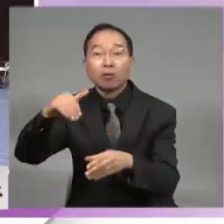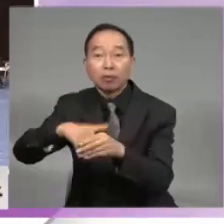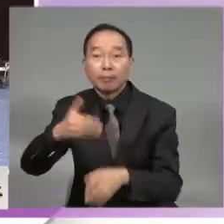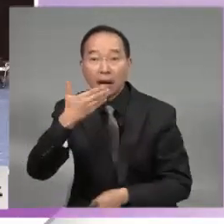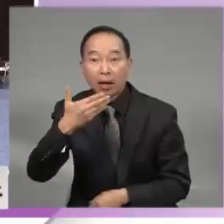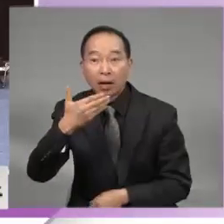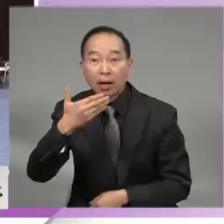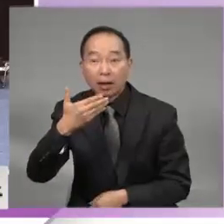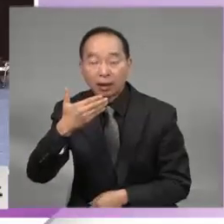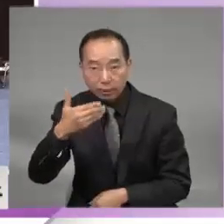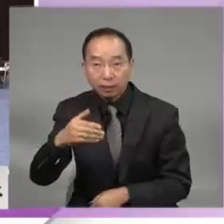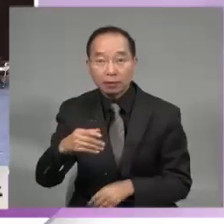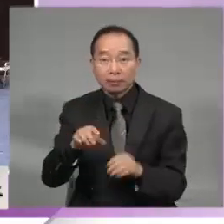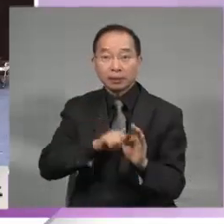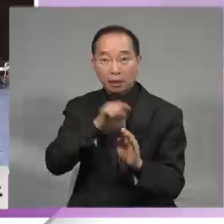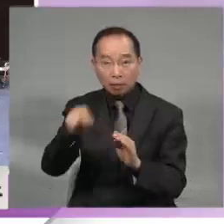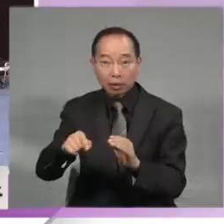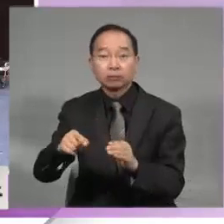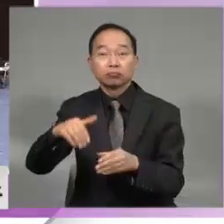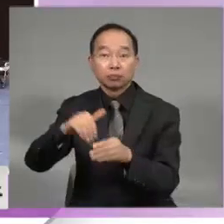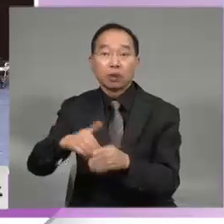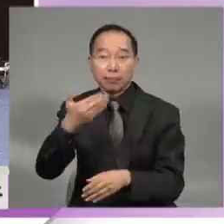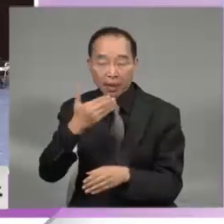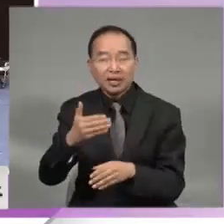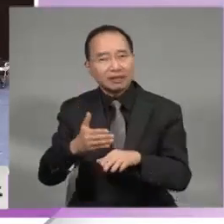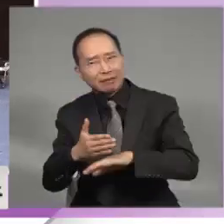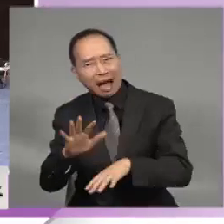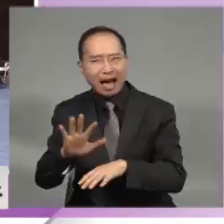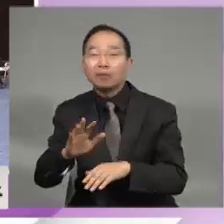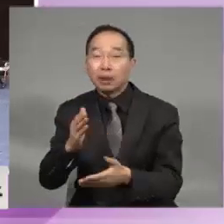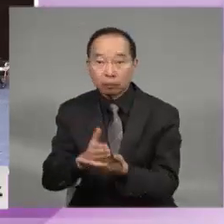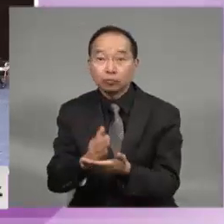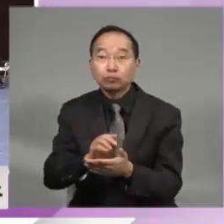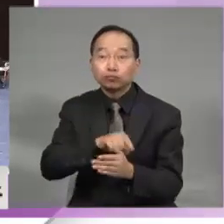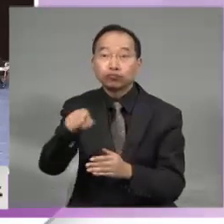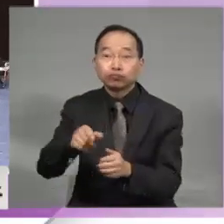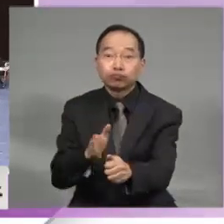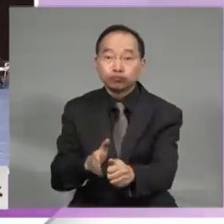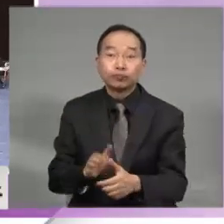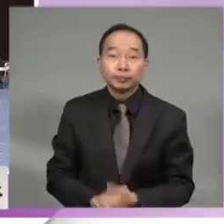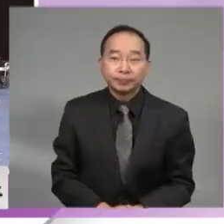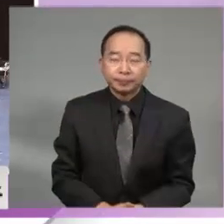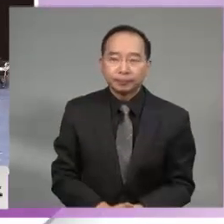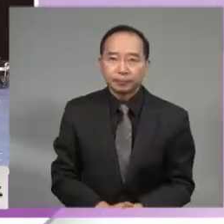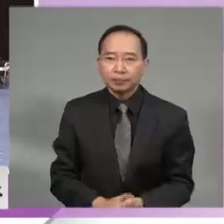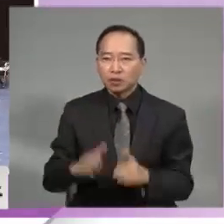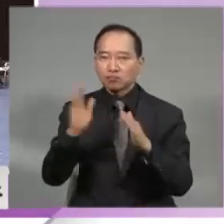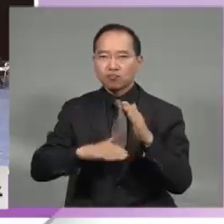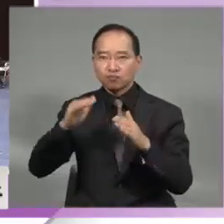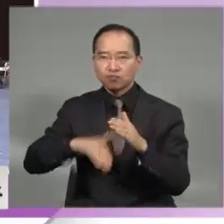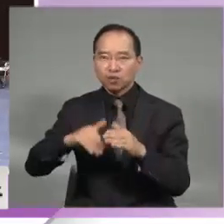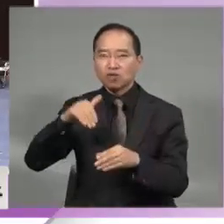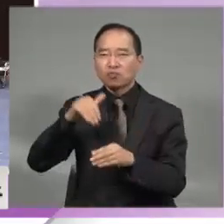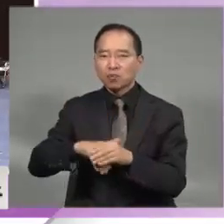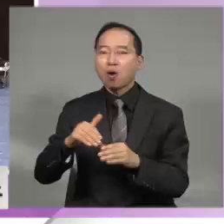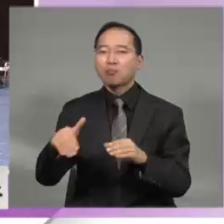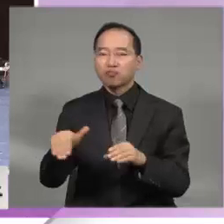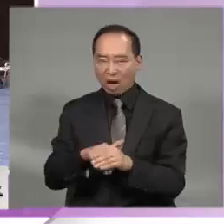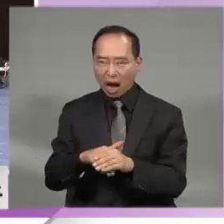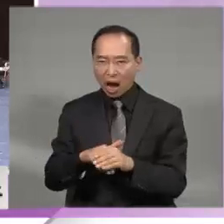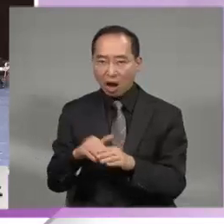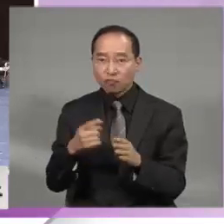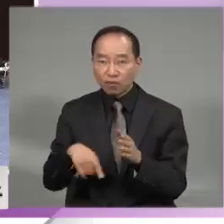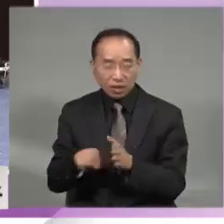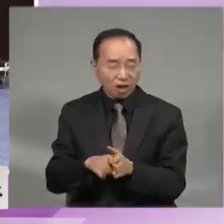소중한 한 표 행사하시길 바라겠습니다. 네, 좀 더 공정하고 깨끗한 선거 문화 정착을 위해서 투표가 시작된